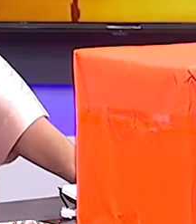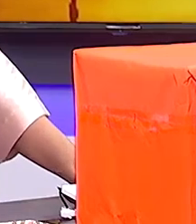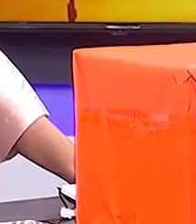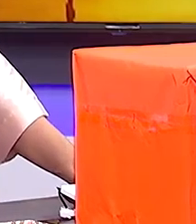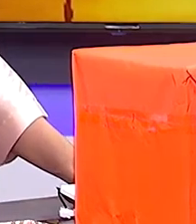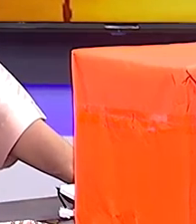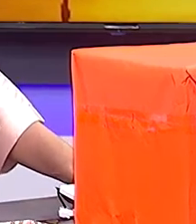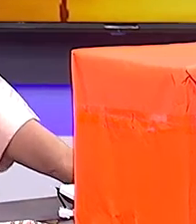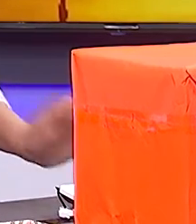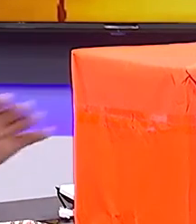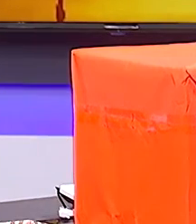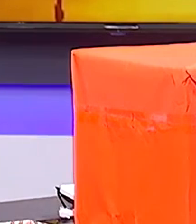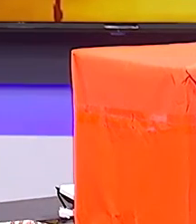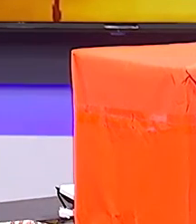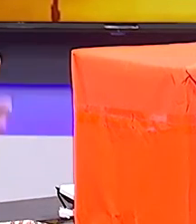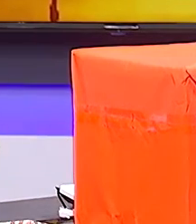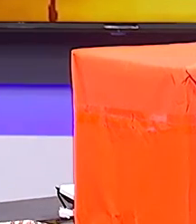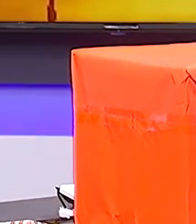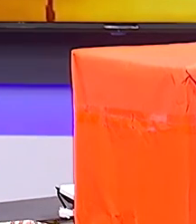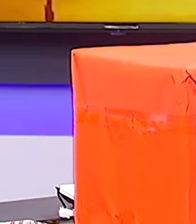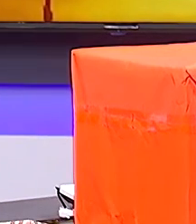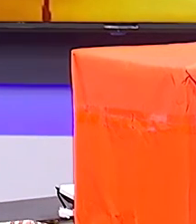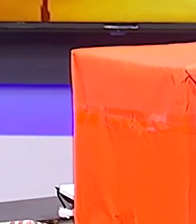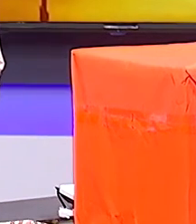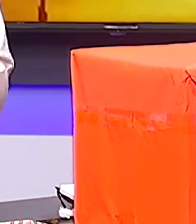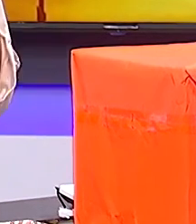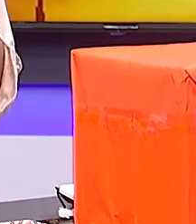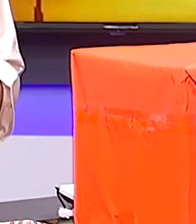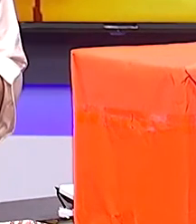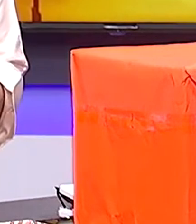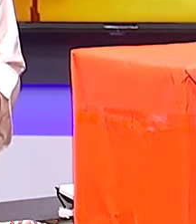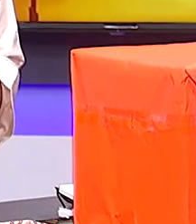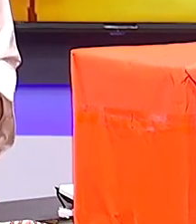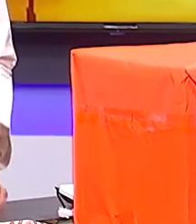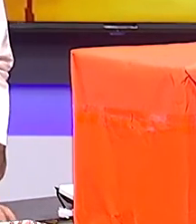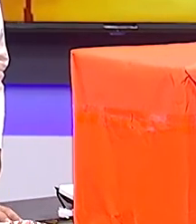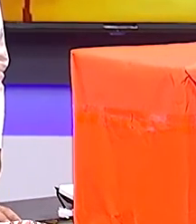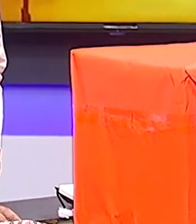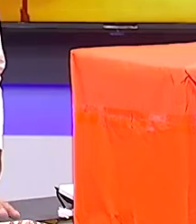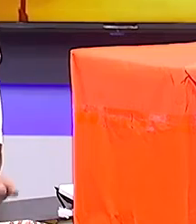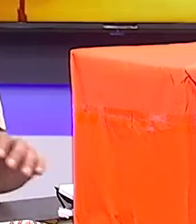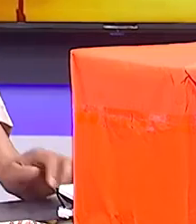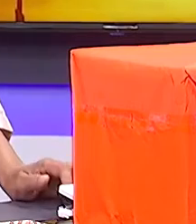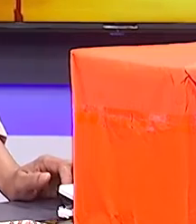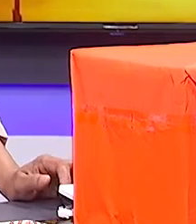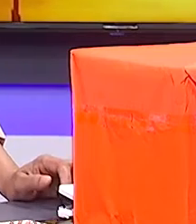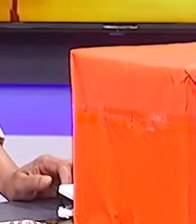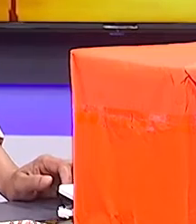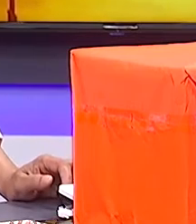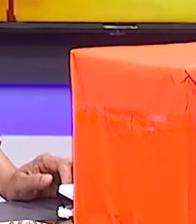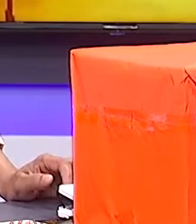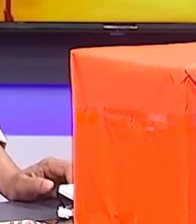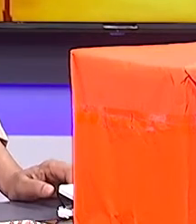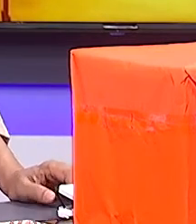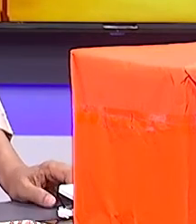sekejap tadi, adik-adik dan murid-murid dah dapat saksikan sebenarnya cara-cara untuk membuat batu seremban. Tapi